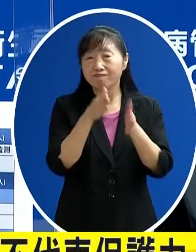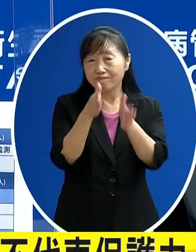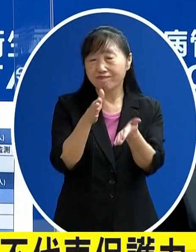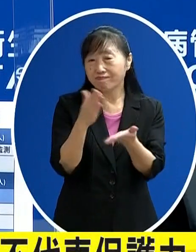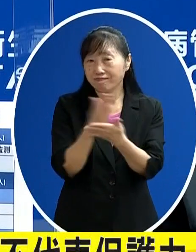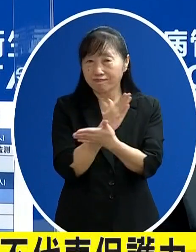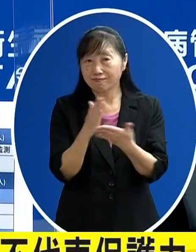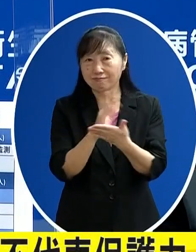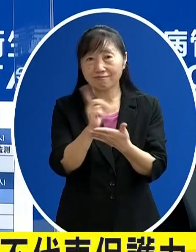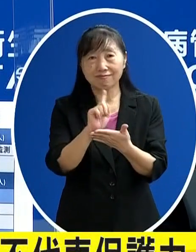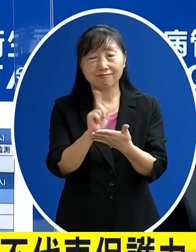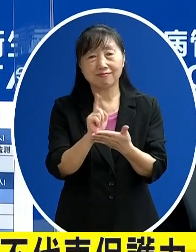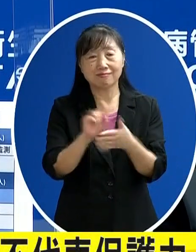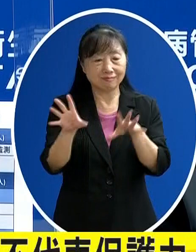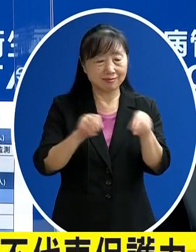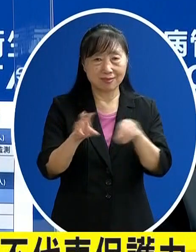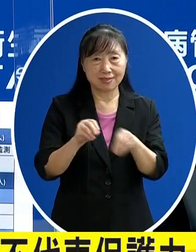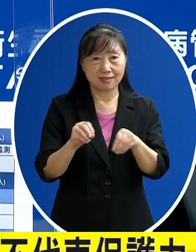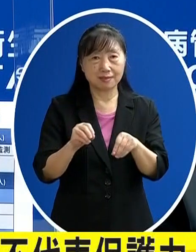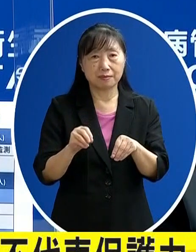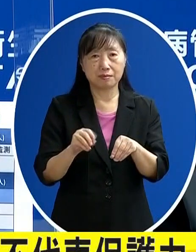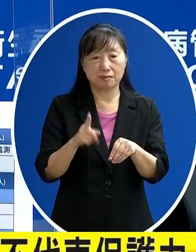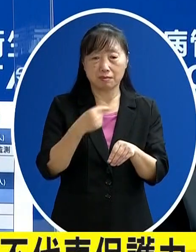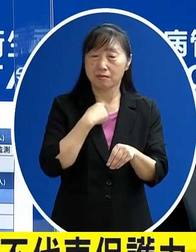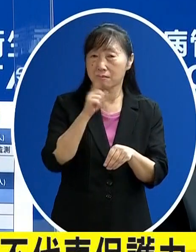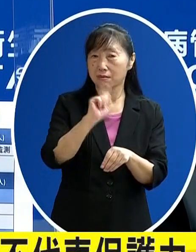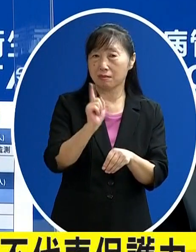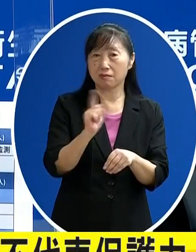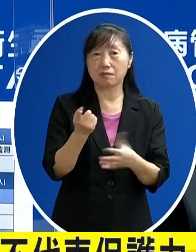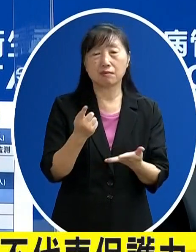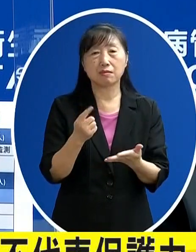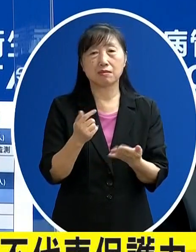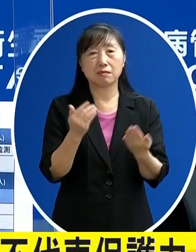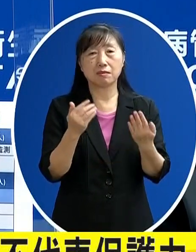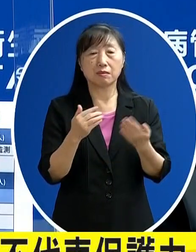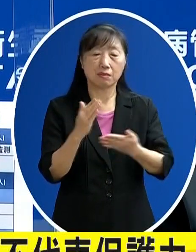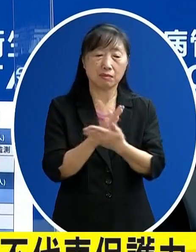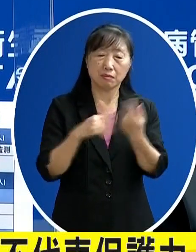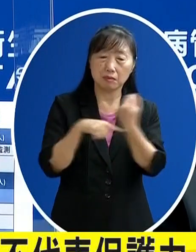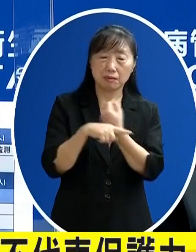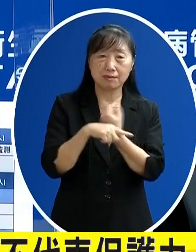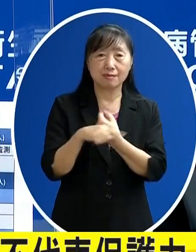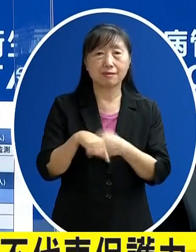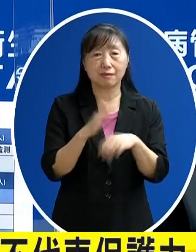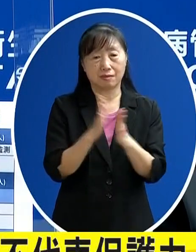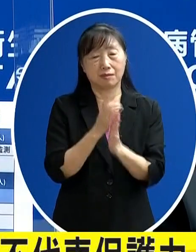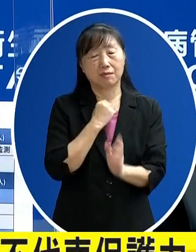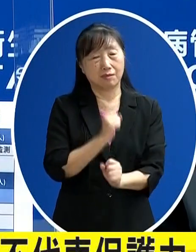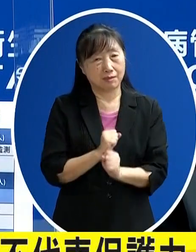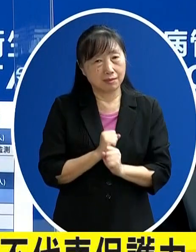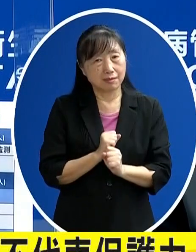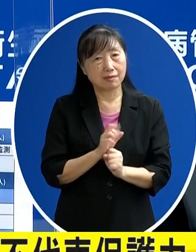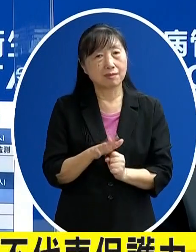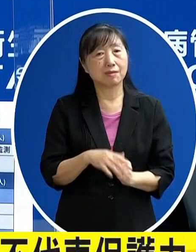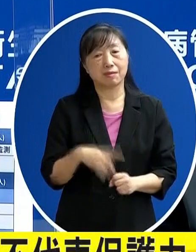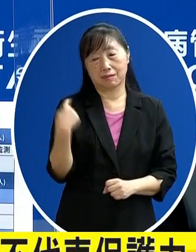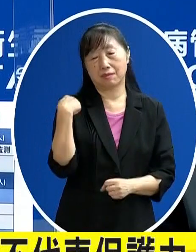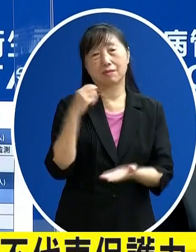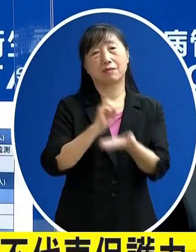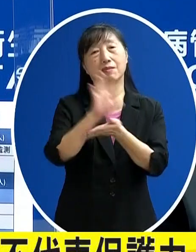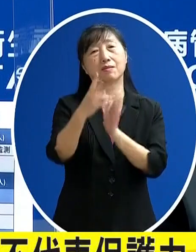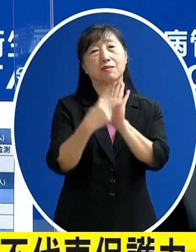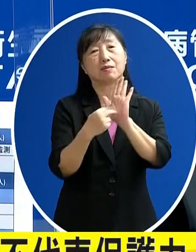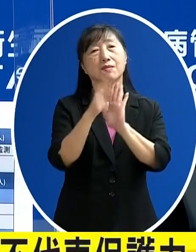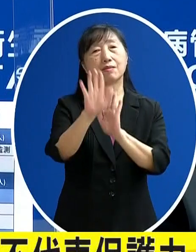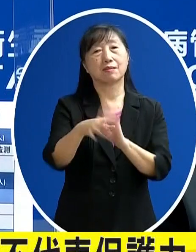将来的这些资料的一些运用，都有一些这也要注意的地方。所以昨天也跟大家报